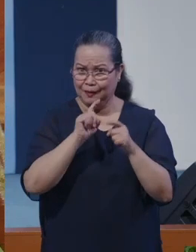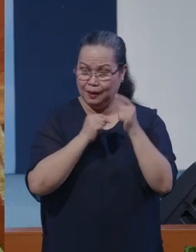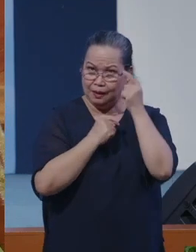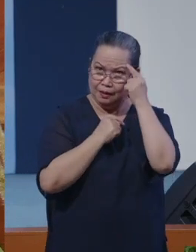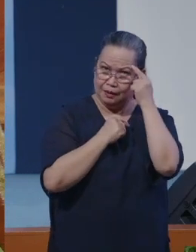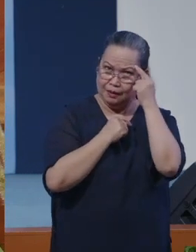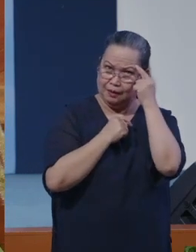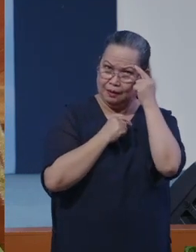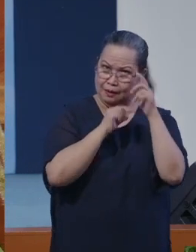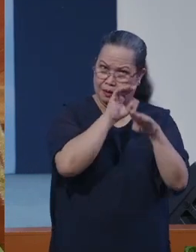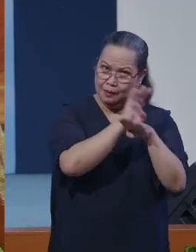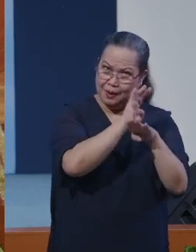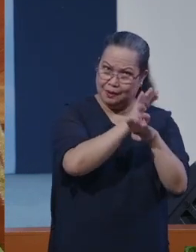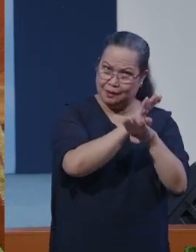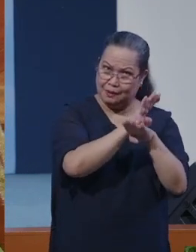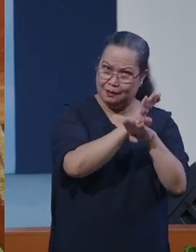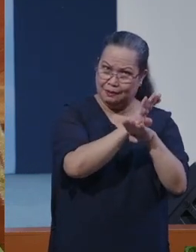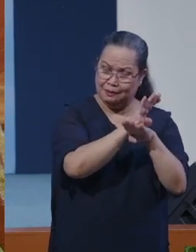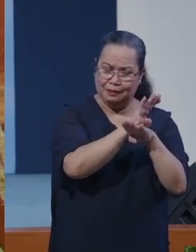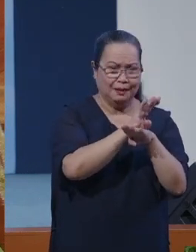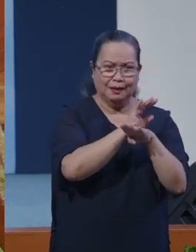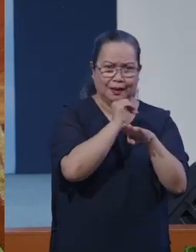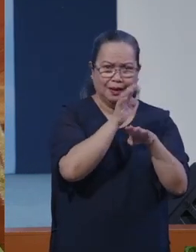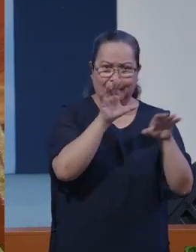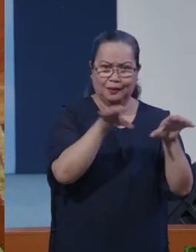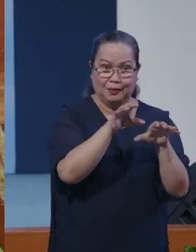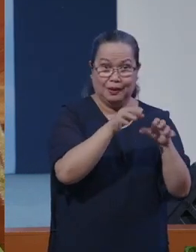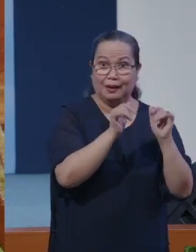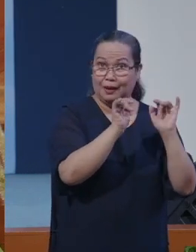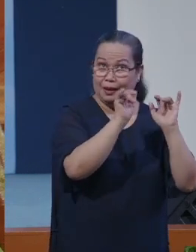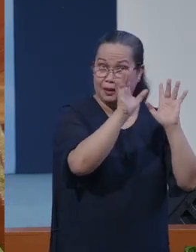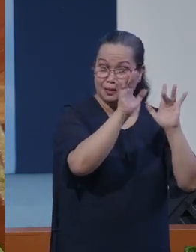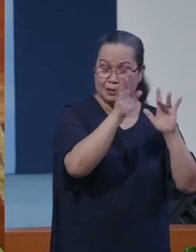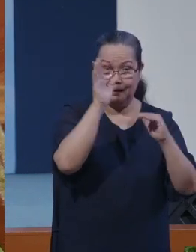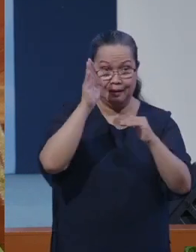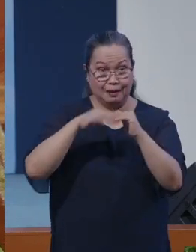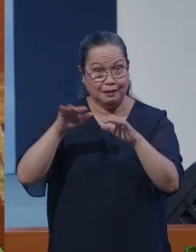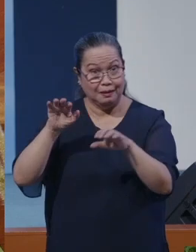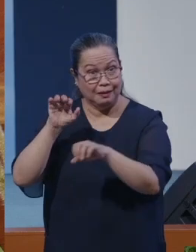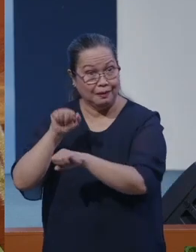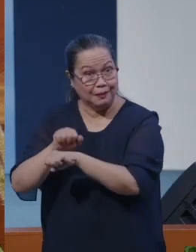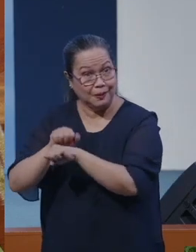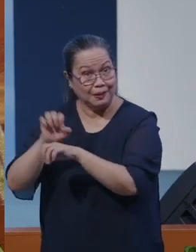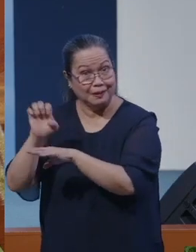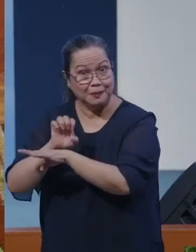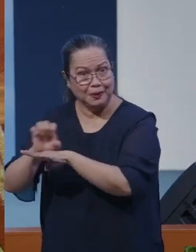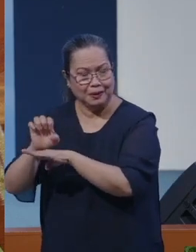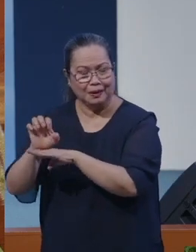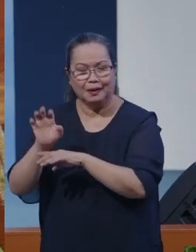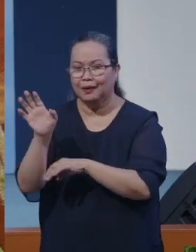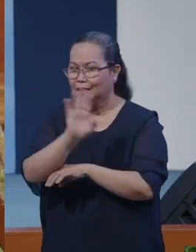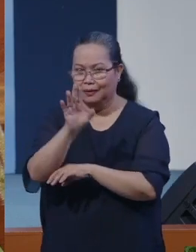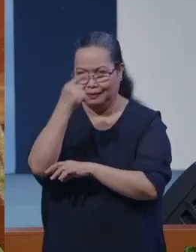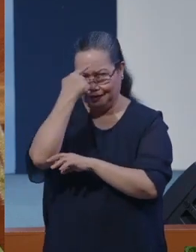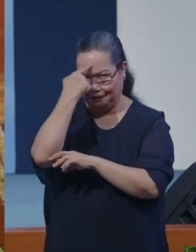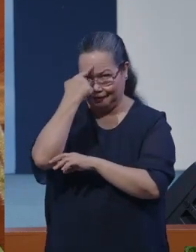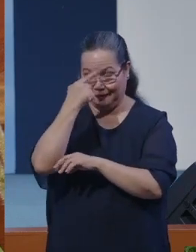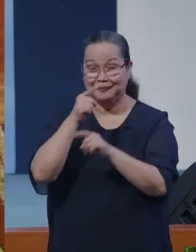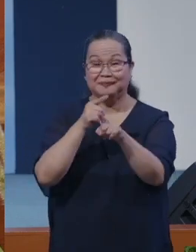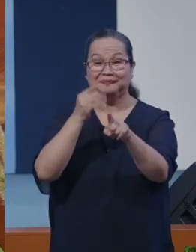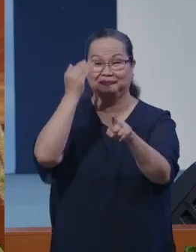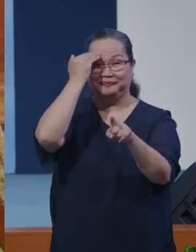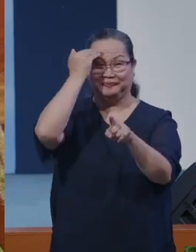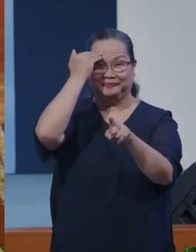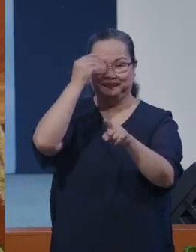iisipin na ang pagninegosyo ay mas madali kisa sa pagiging empleyado. Alam niyo po